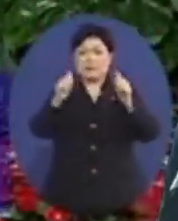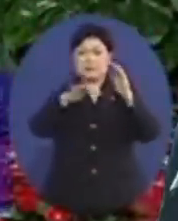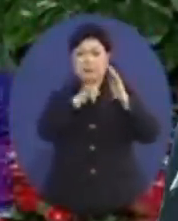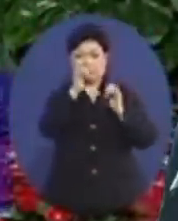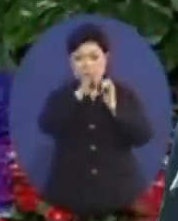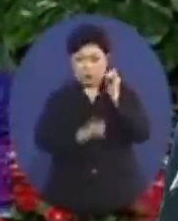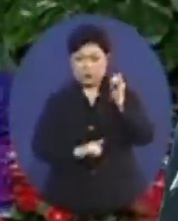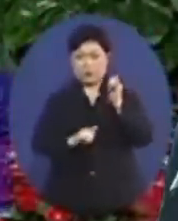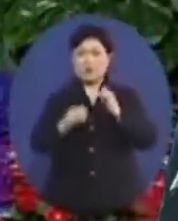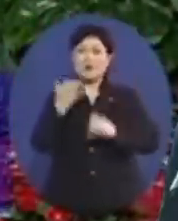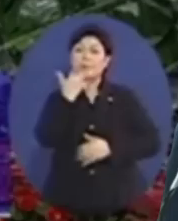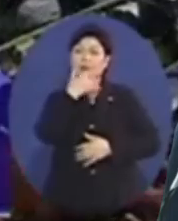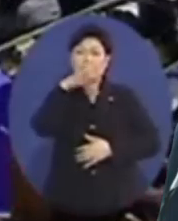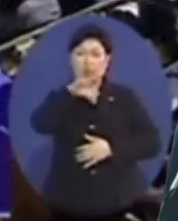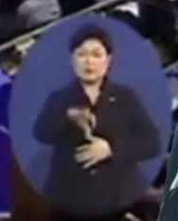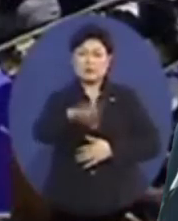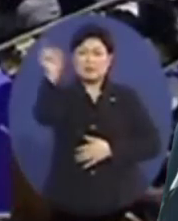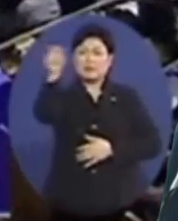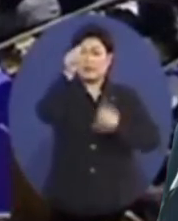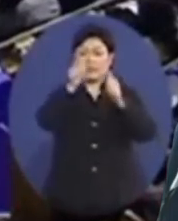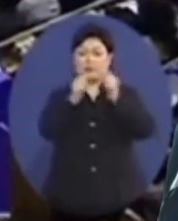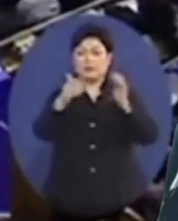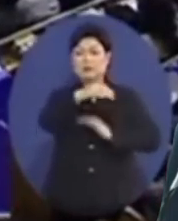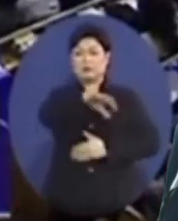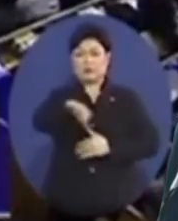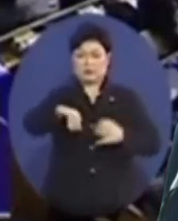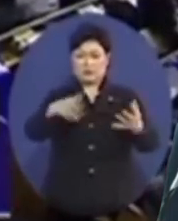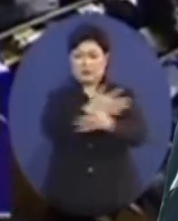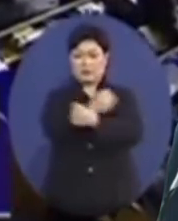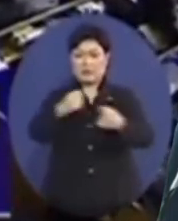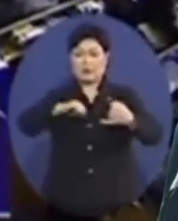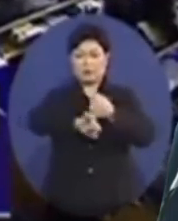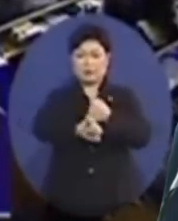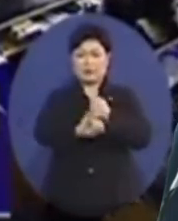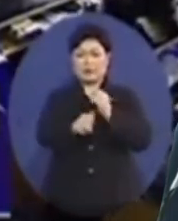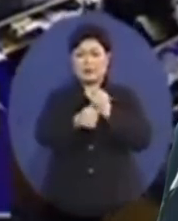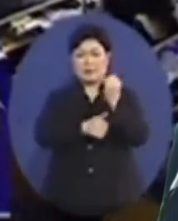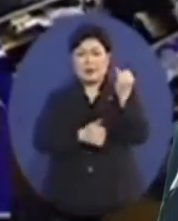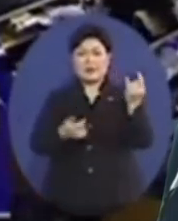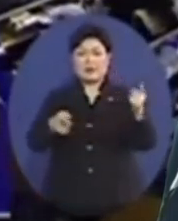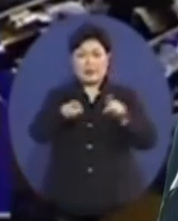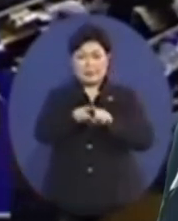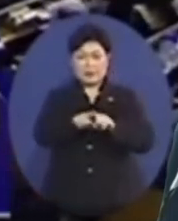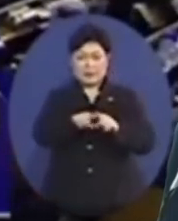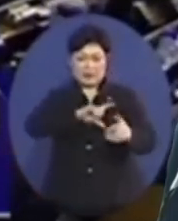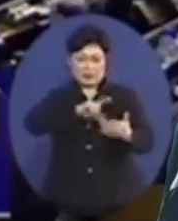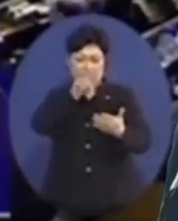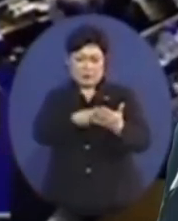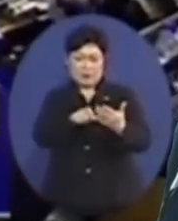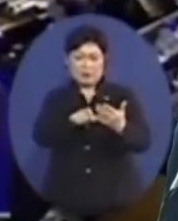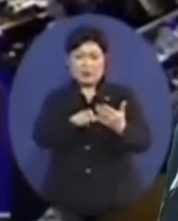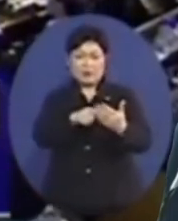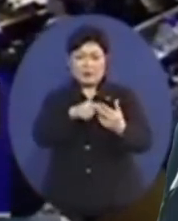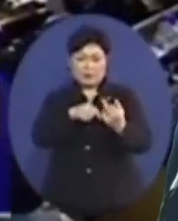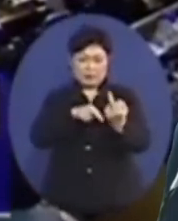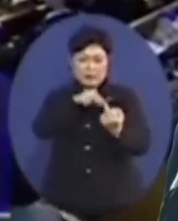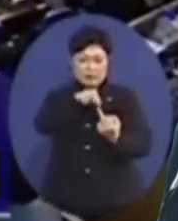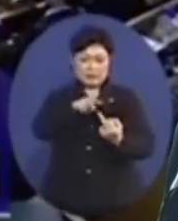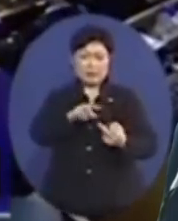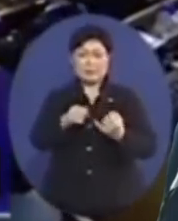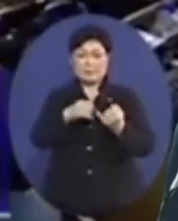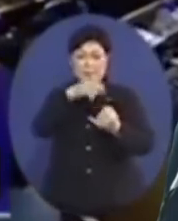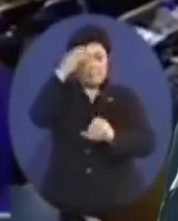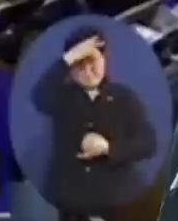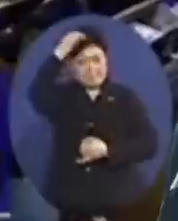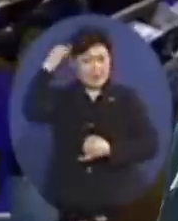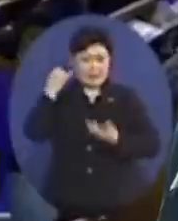향하여 베들레헴이란 다윗의 동네로 그 약혼한 마리아와 함께 호적하러 올라가니 마리아가 이미 잉태하였더라. 그게 있을